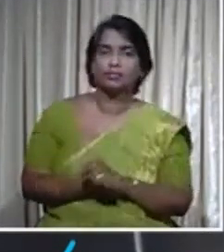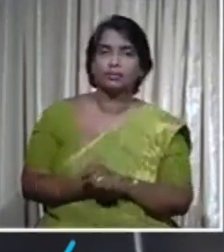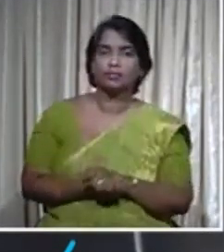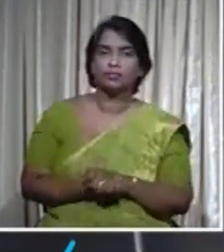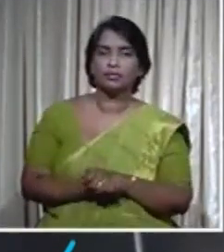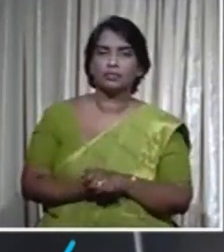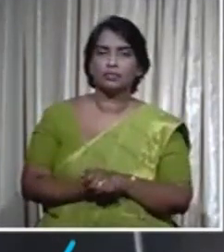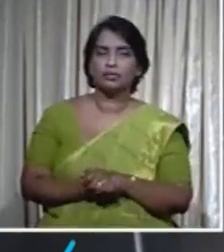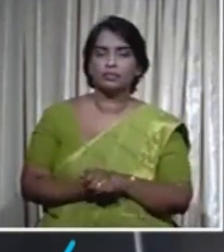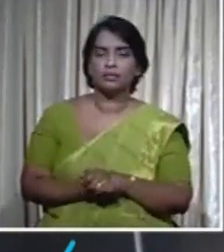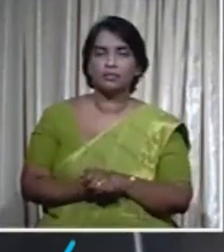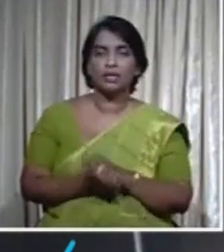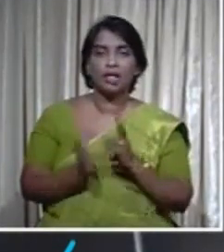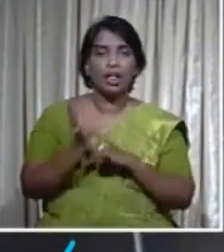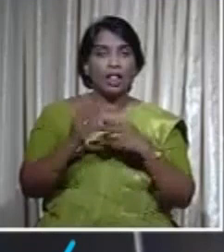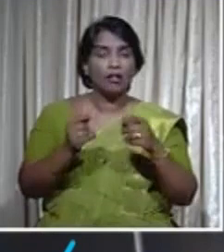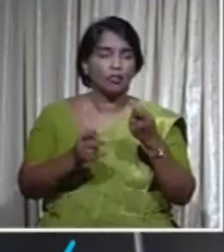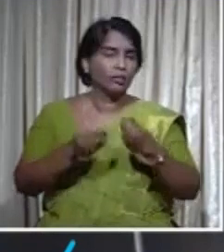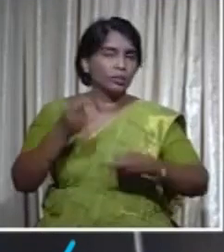விலையாறி போயிருக்கிறது